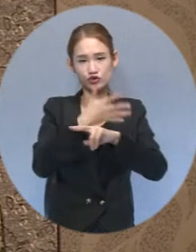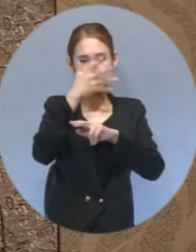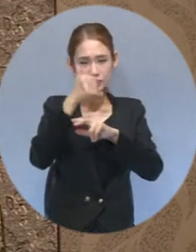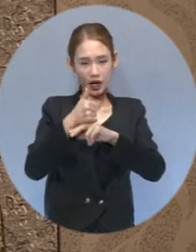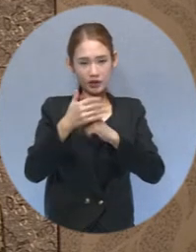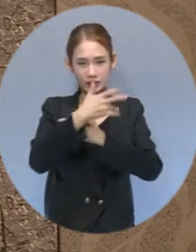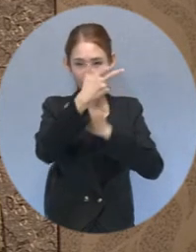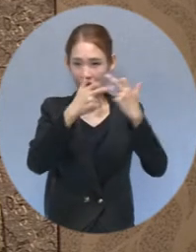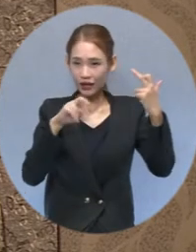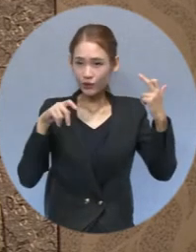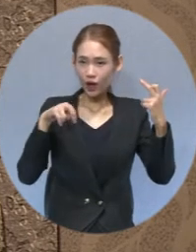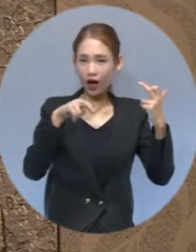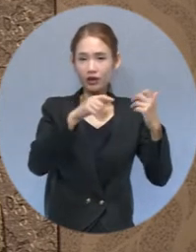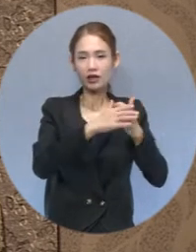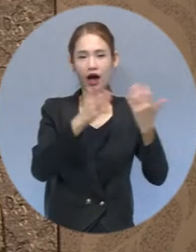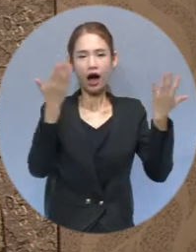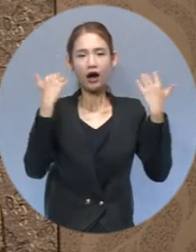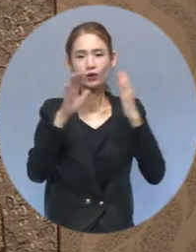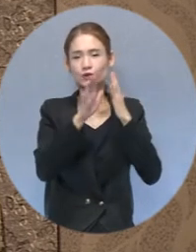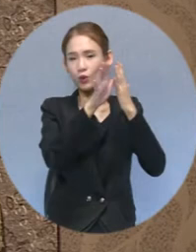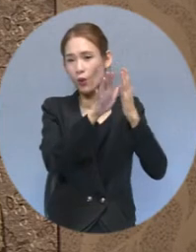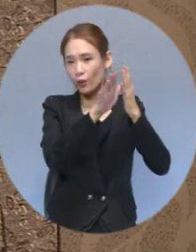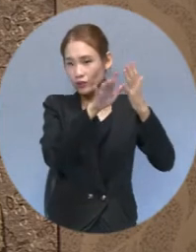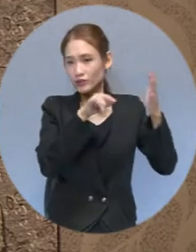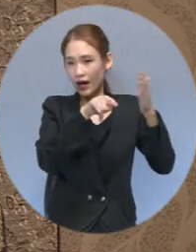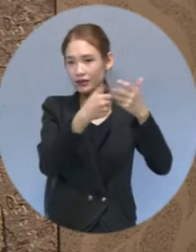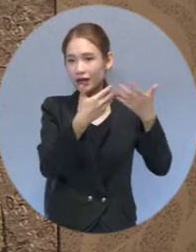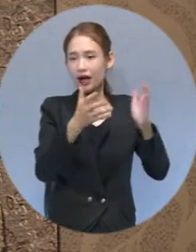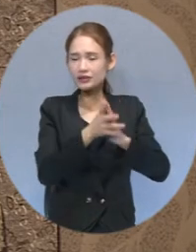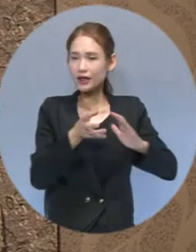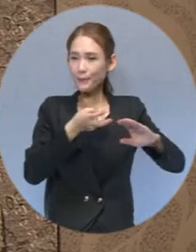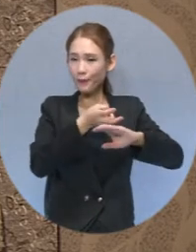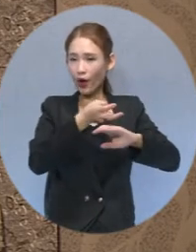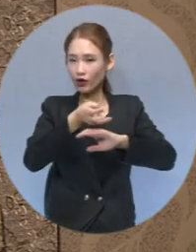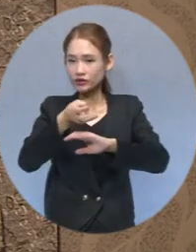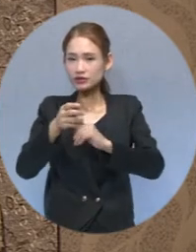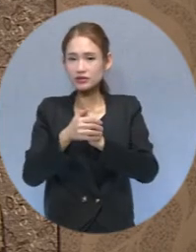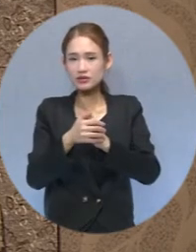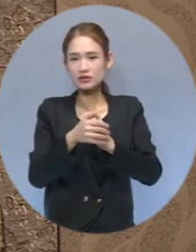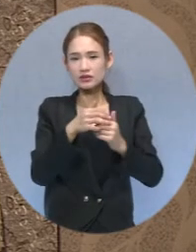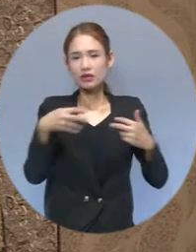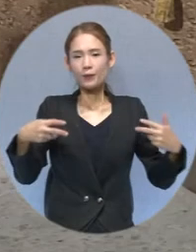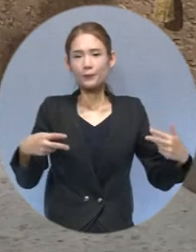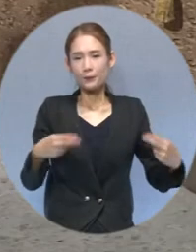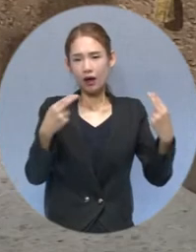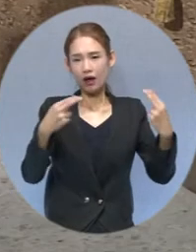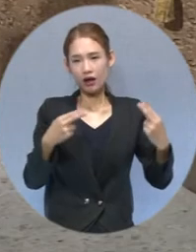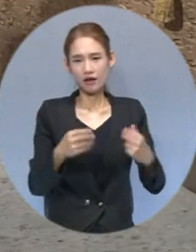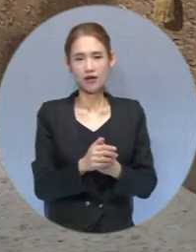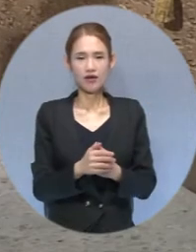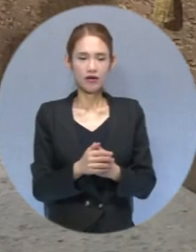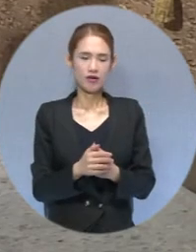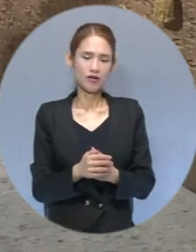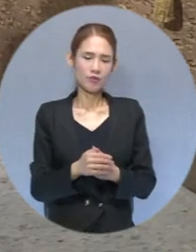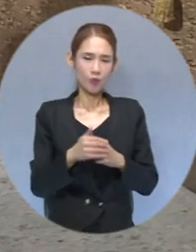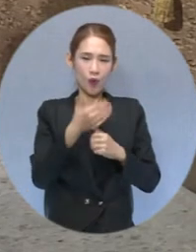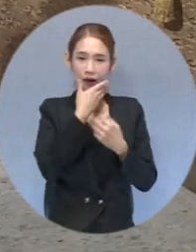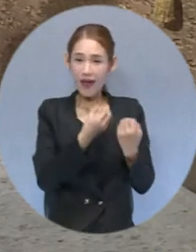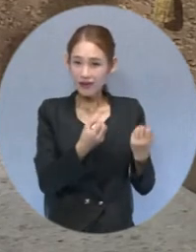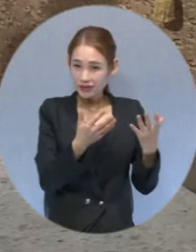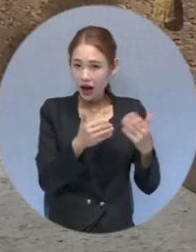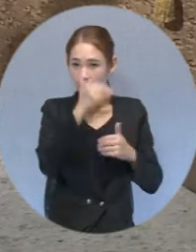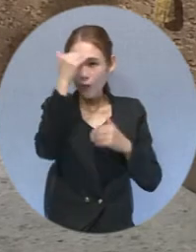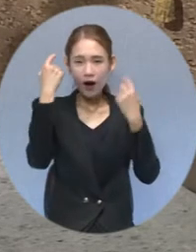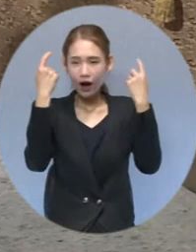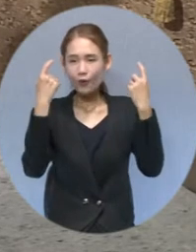네. 뭐 아이들 학교 소풍 갈 때 단체로 버스 가죠. 그 수요가 완전히 끊길 겁니다. 그렇죠. 행사라든지 관광 쪽이 완전히.